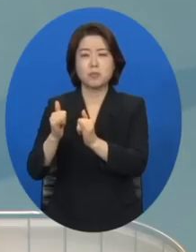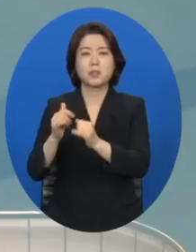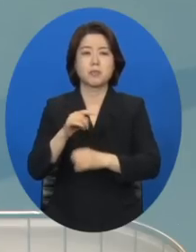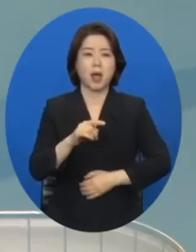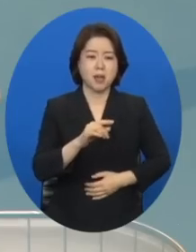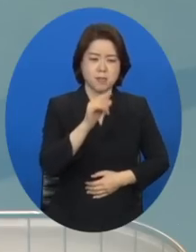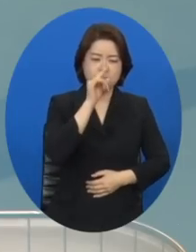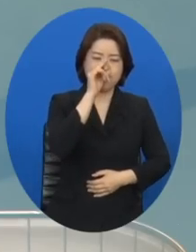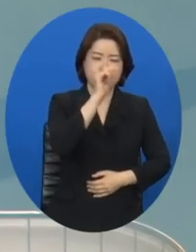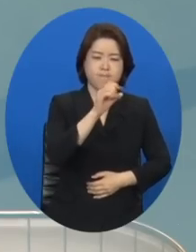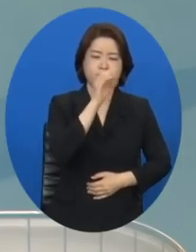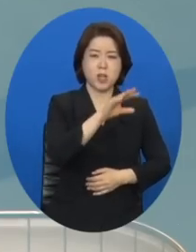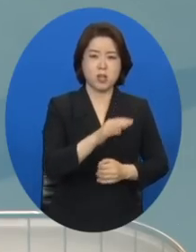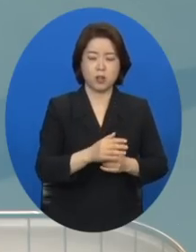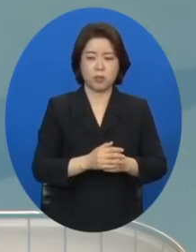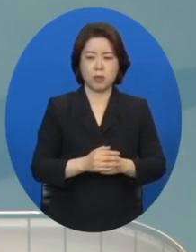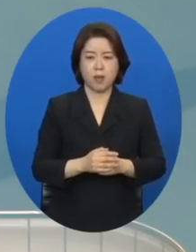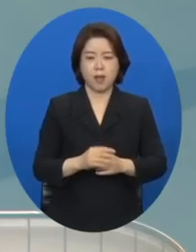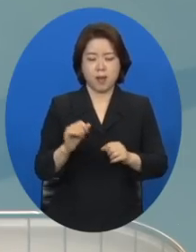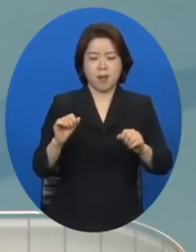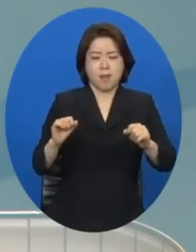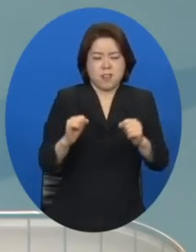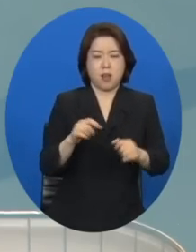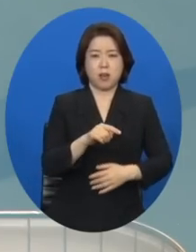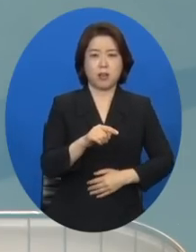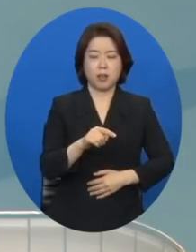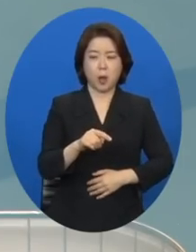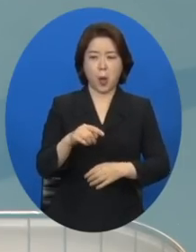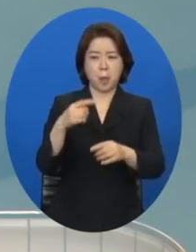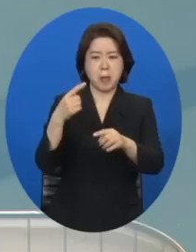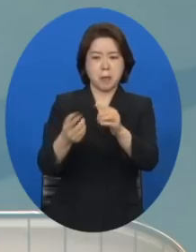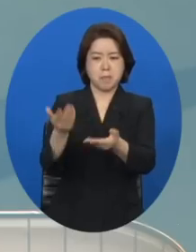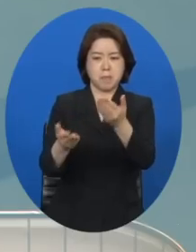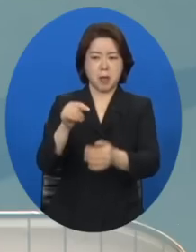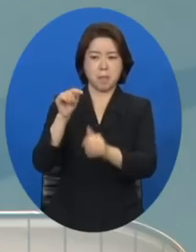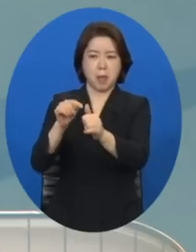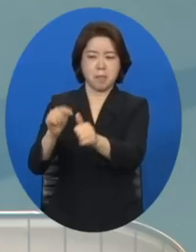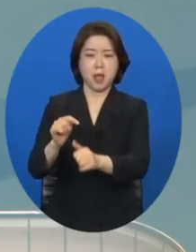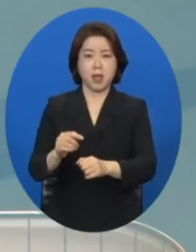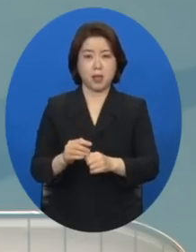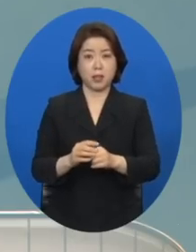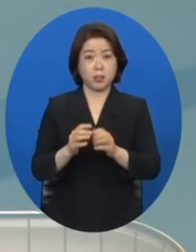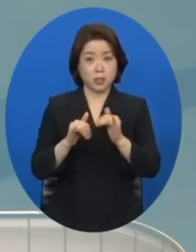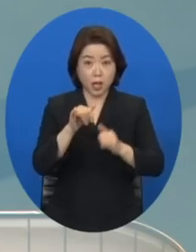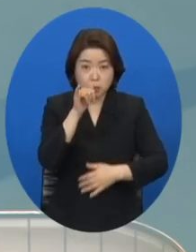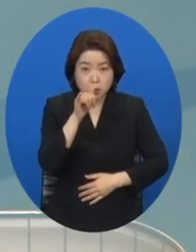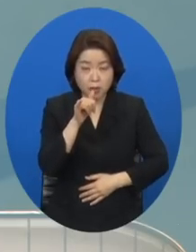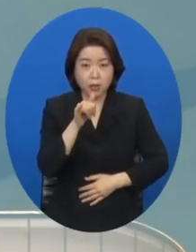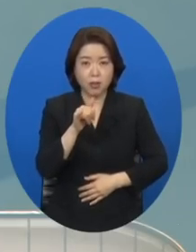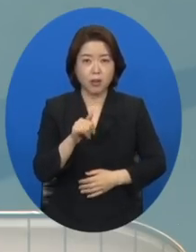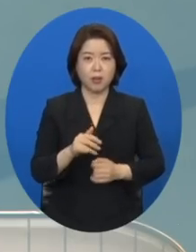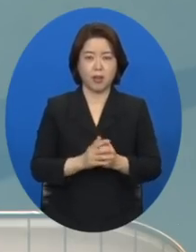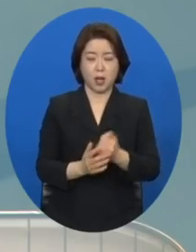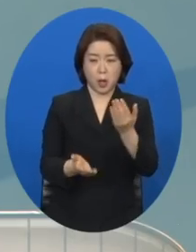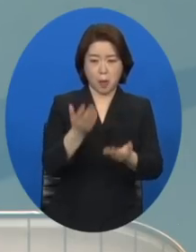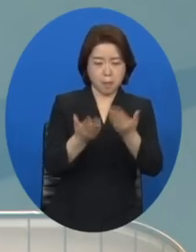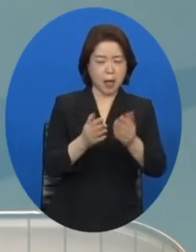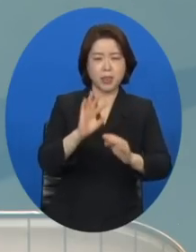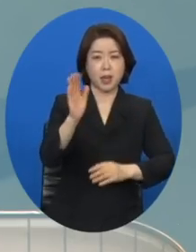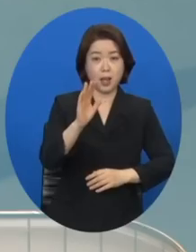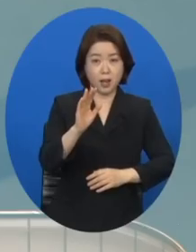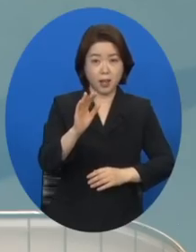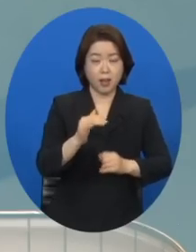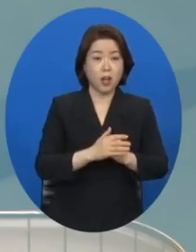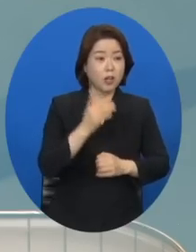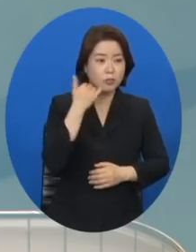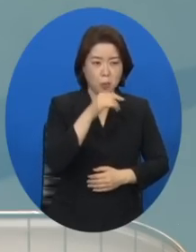사람이 있습니다 매정하게 비판적으로 사람을 찌르는 사람이 있지 않습니까 성급한 판단하지 않습니까 누구에 대해서